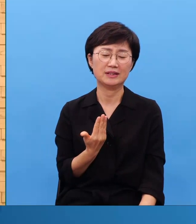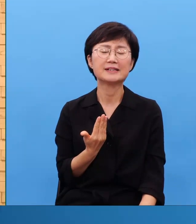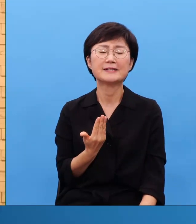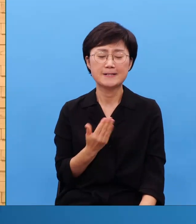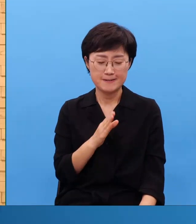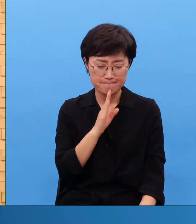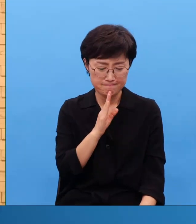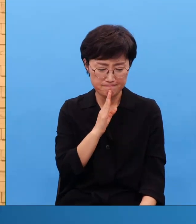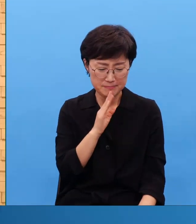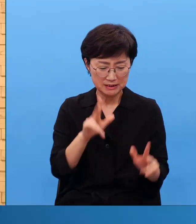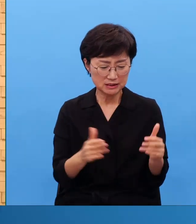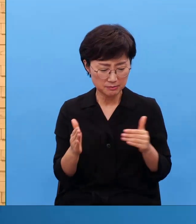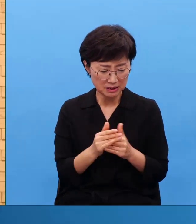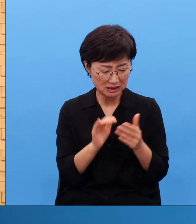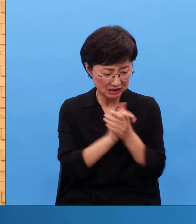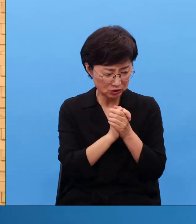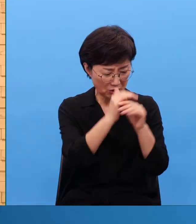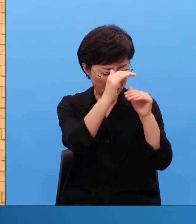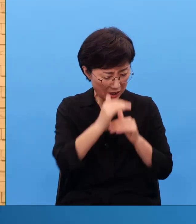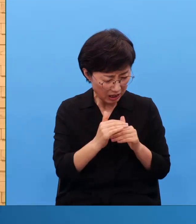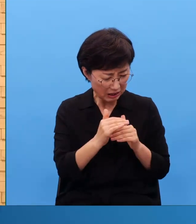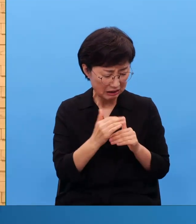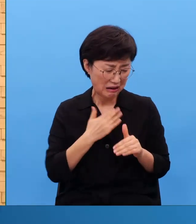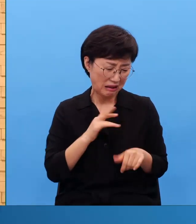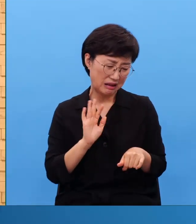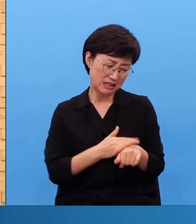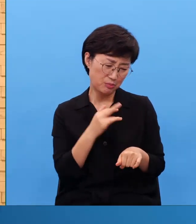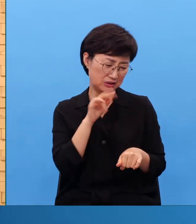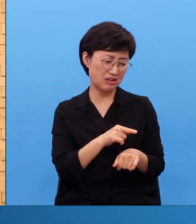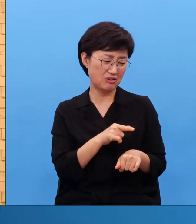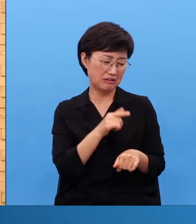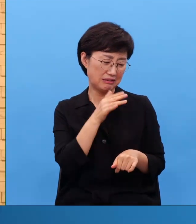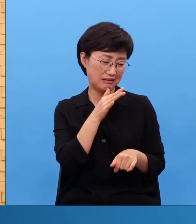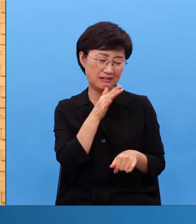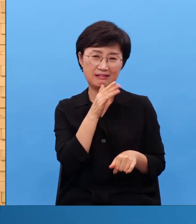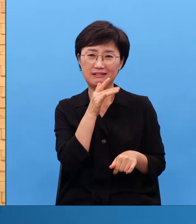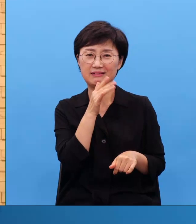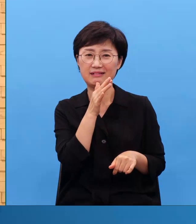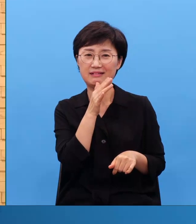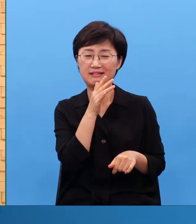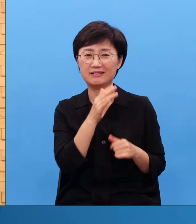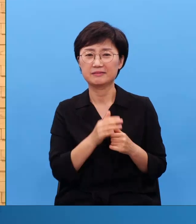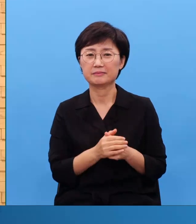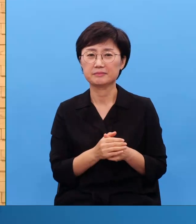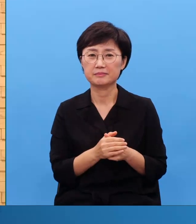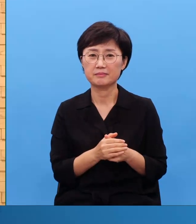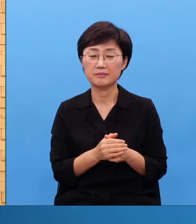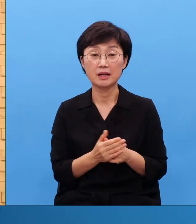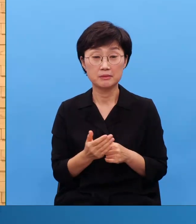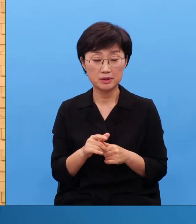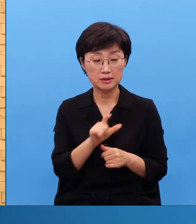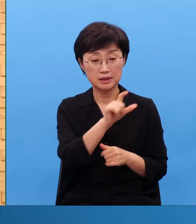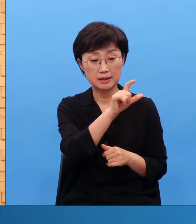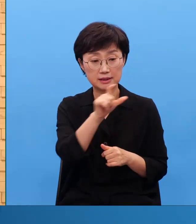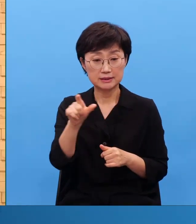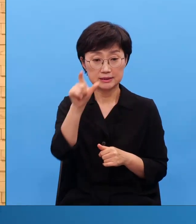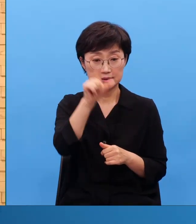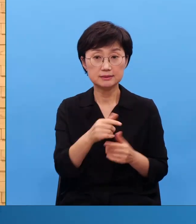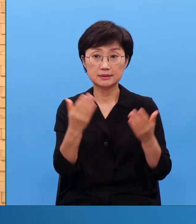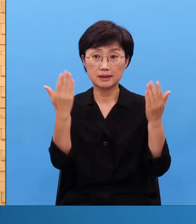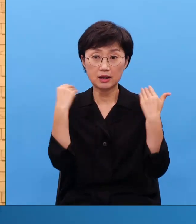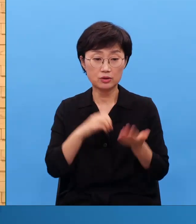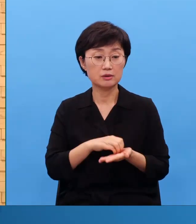내가 지금 틀리게 기도를 계속한 거예요. So until now, I've been doing this incorrect prayer. 신학교 공부를 해도 이걸